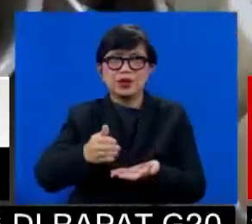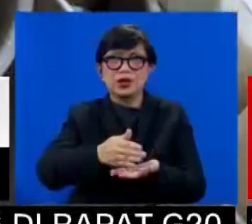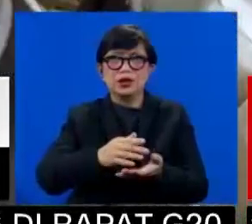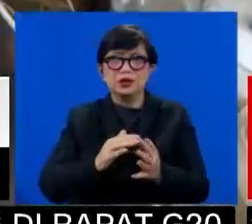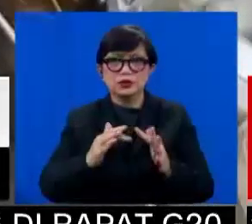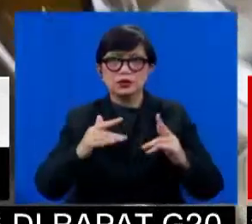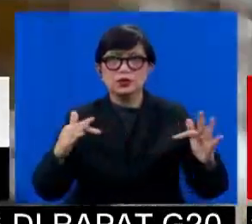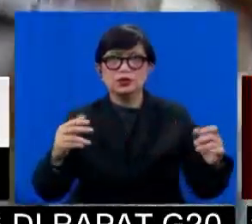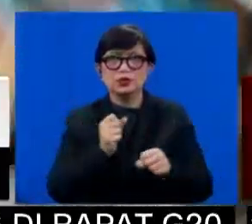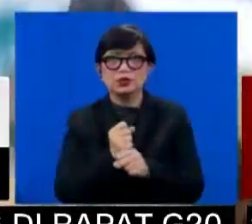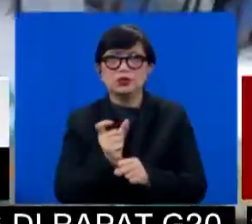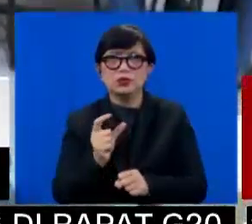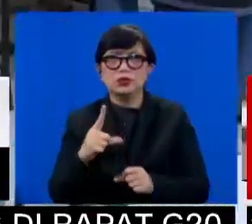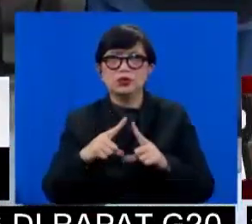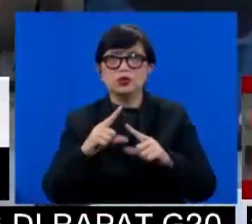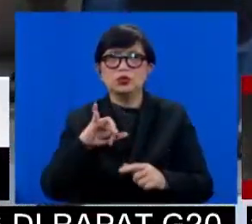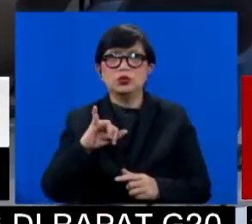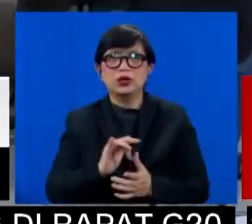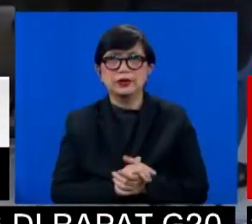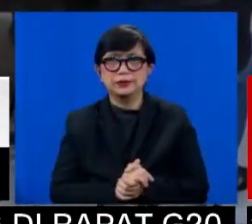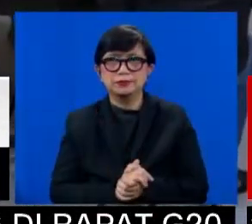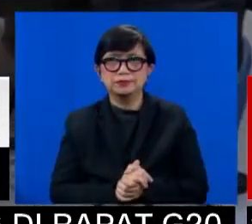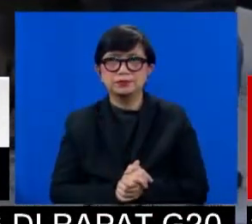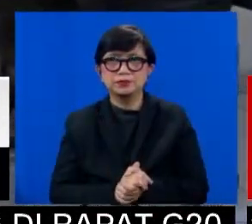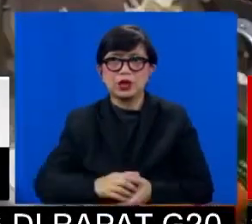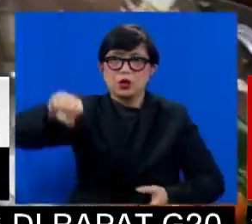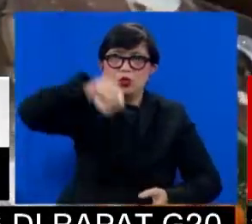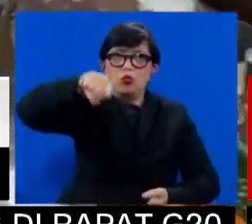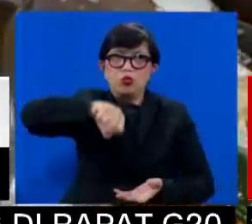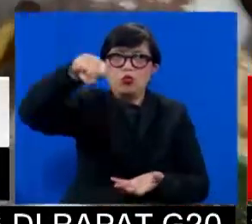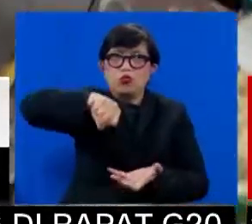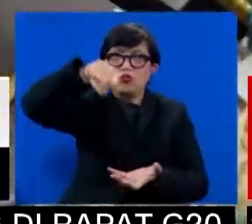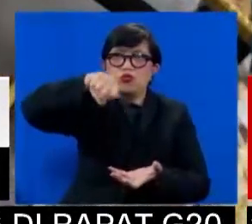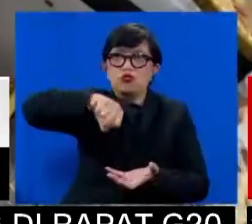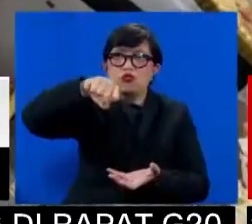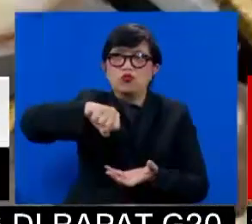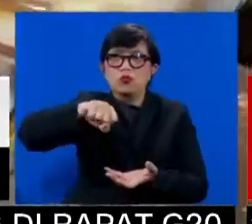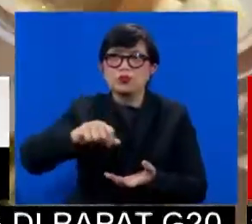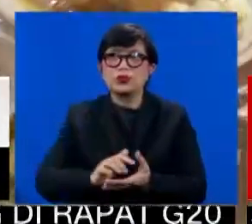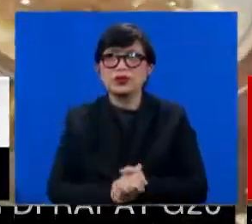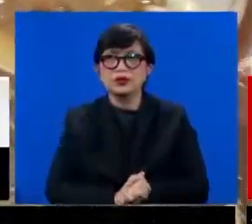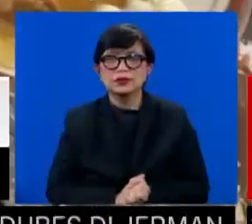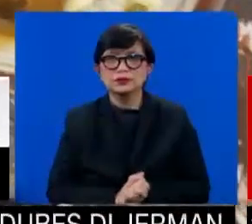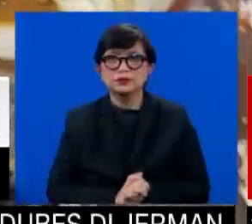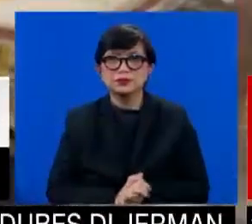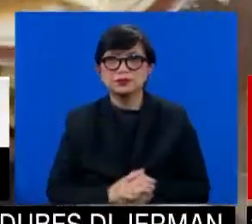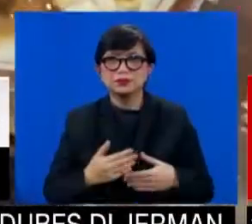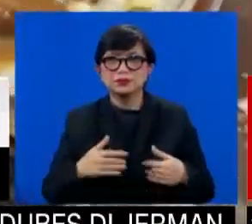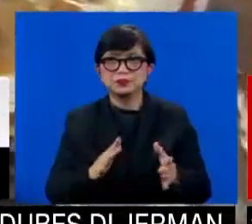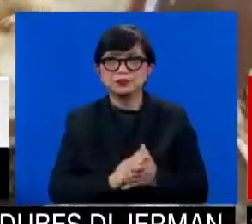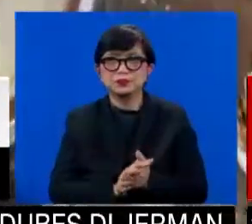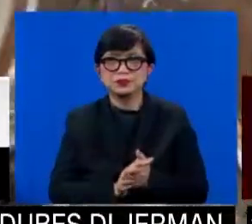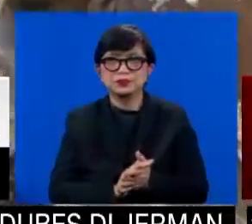secukupnya. Oh iya, hampir lupa nih, kecap. Sebelum diangkat, berikan sedikit sentuhan daun bawang